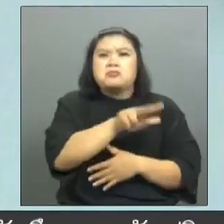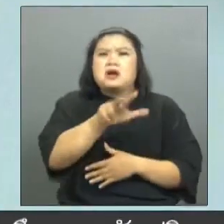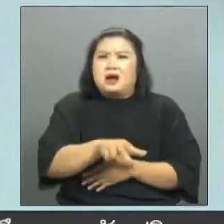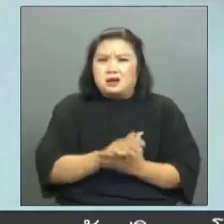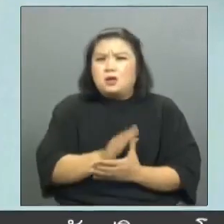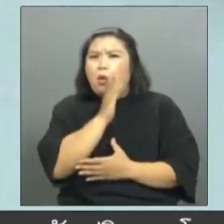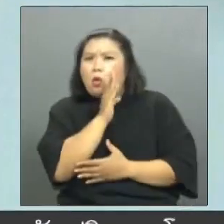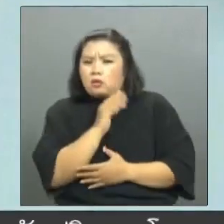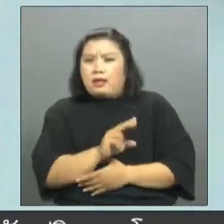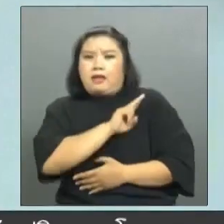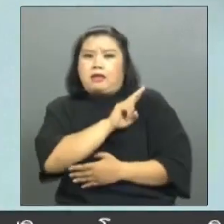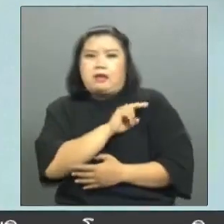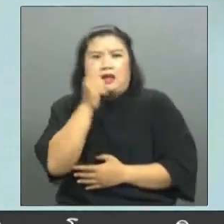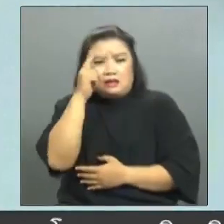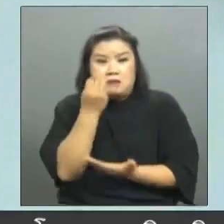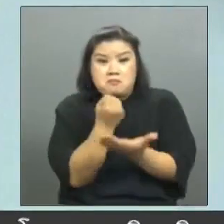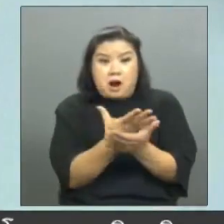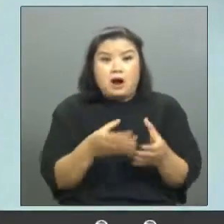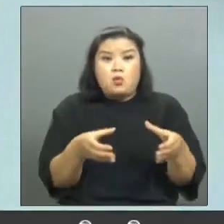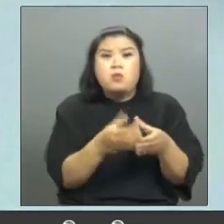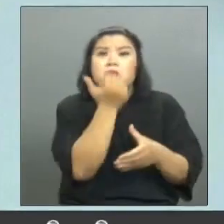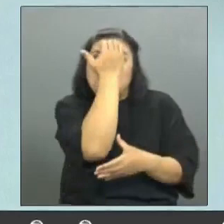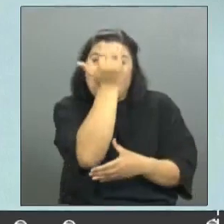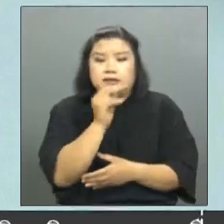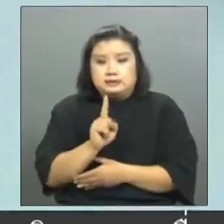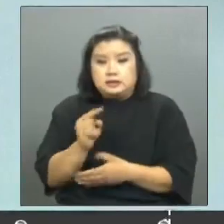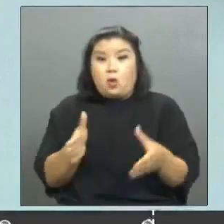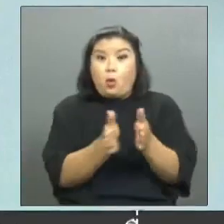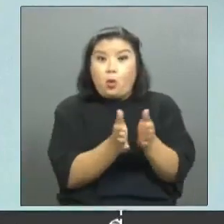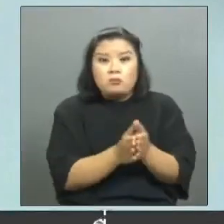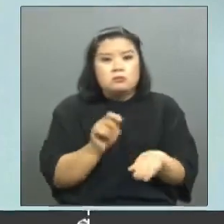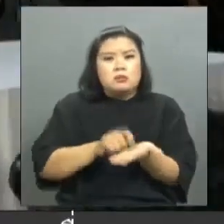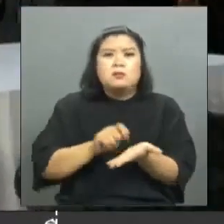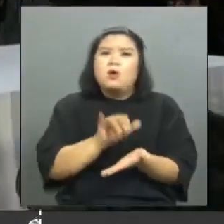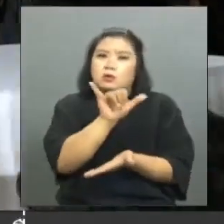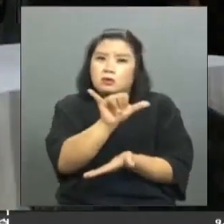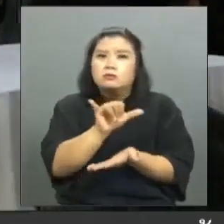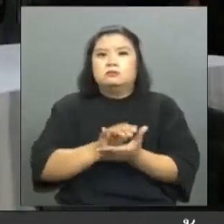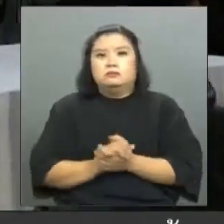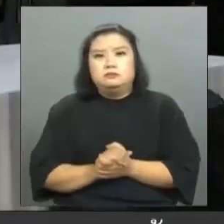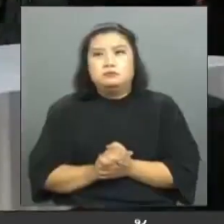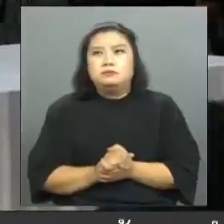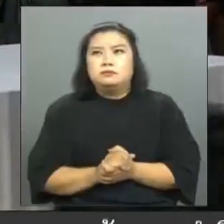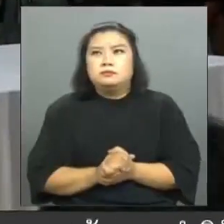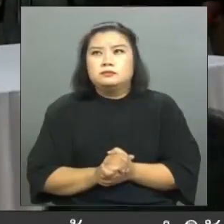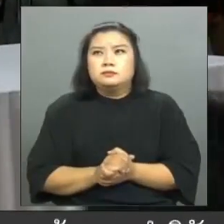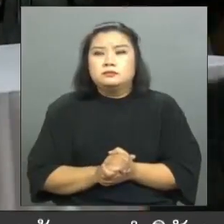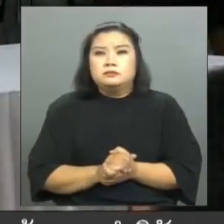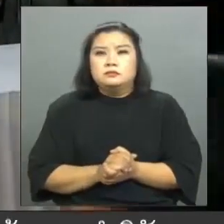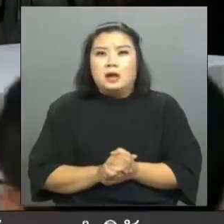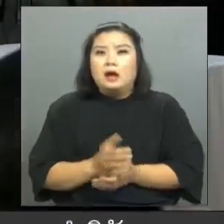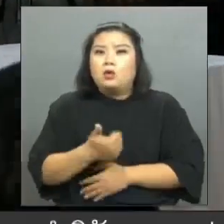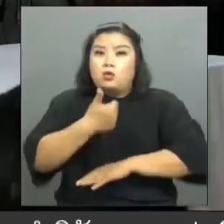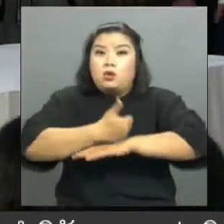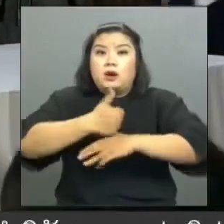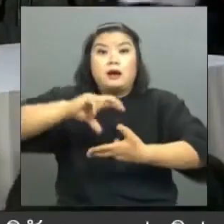รวมเสียงข้างมากก็ย้ำถึงทั้งที่การรวมเสียงนั้นยังไม่เป็นทางการแต่อย่างใดค่ะหัวหน้าพรรคพลังประ